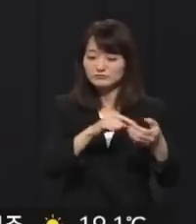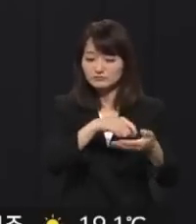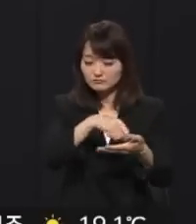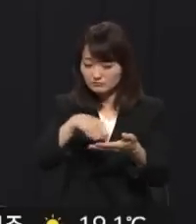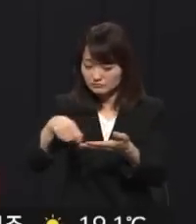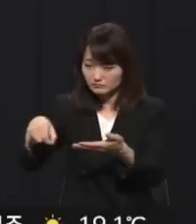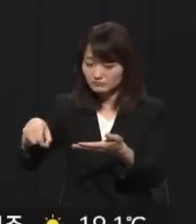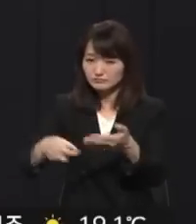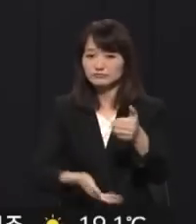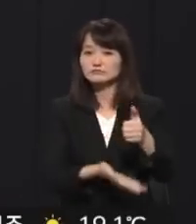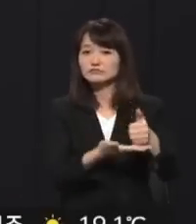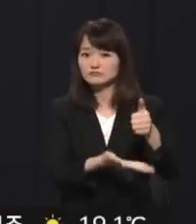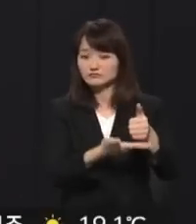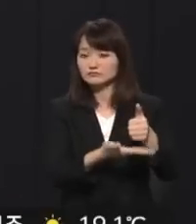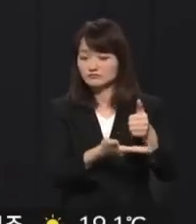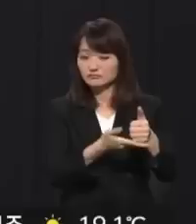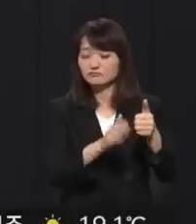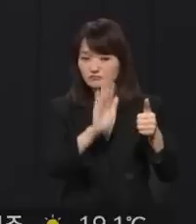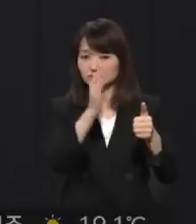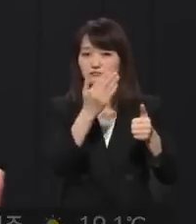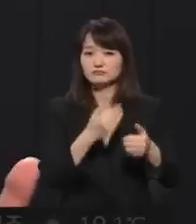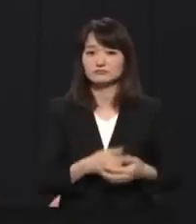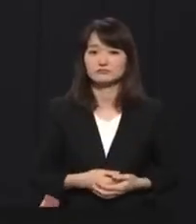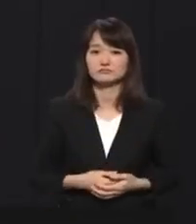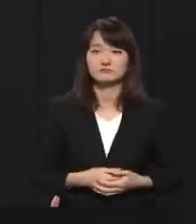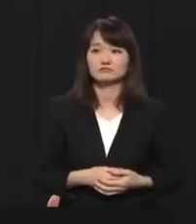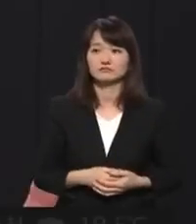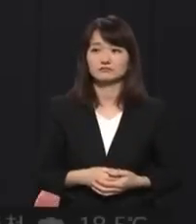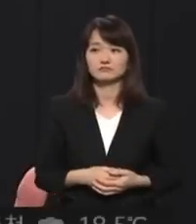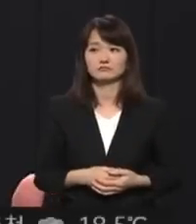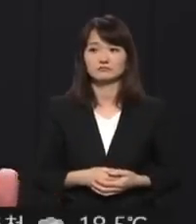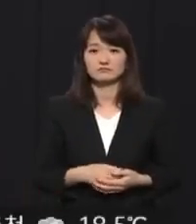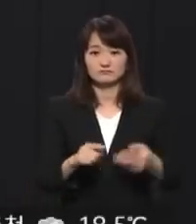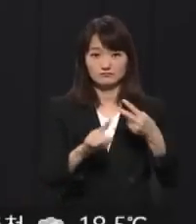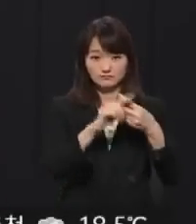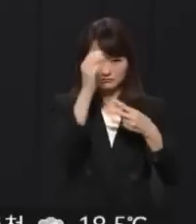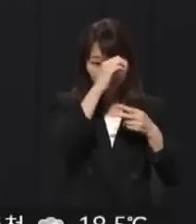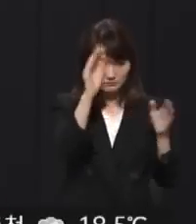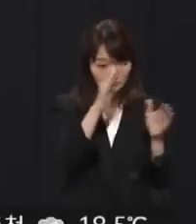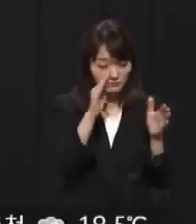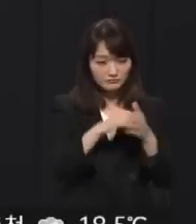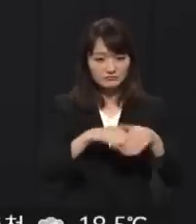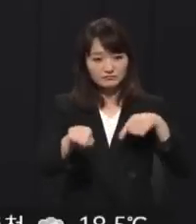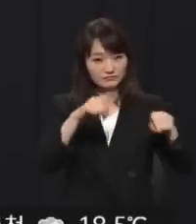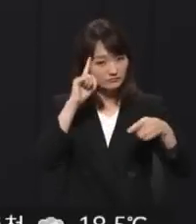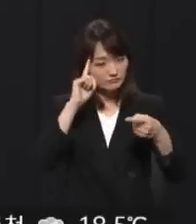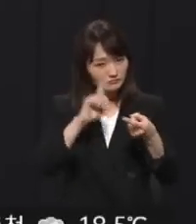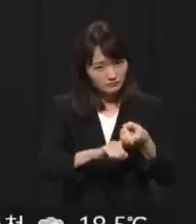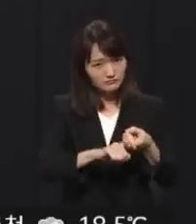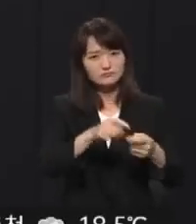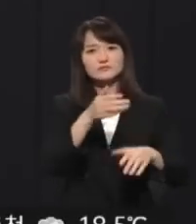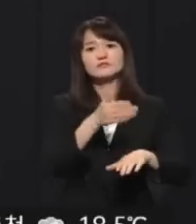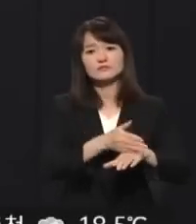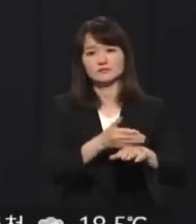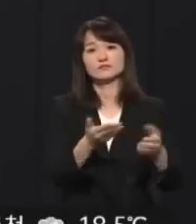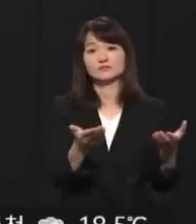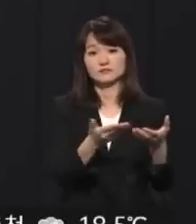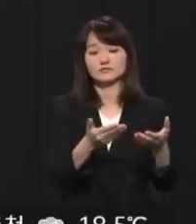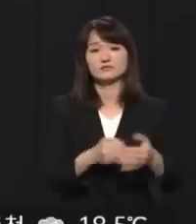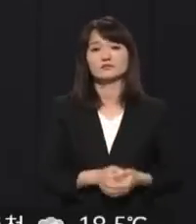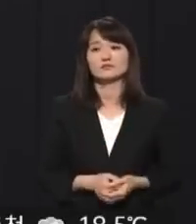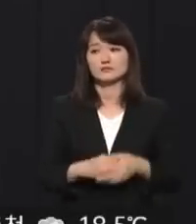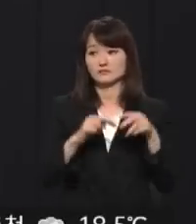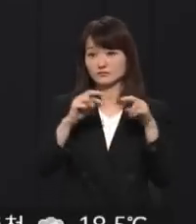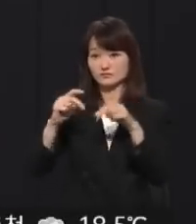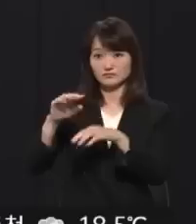오히려 그런 거 칭찬을 해 줘야 되는 문제잖아요 젊은 우리 청소년이 정치에 관심 가져주는 거 얼마나 고마운 일입니까 나아가서